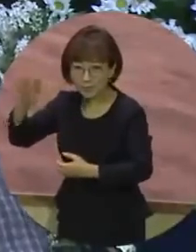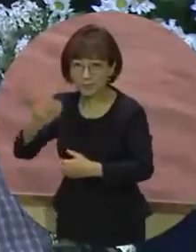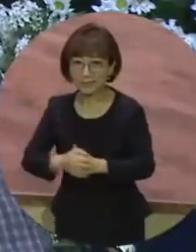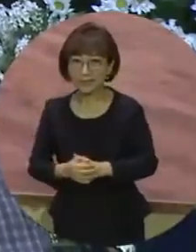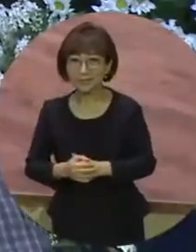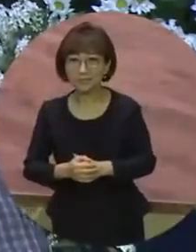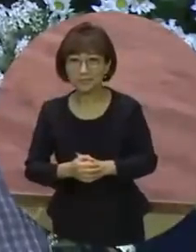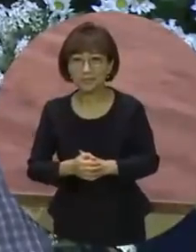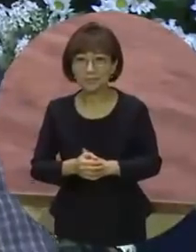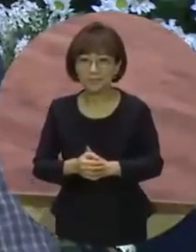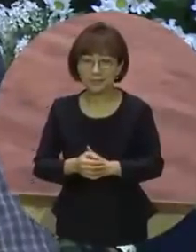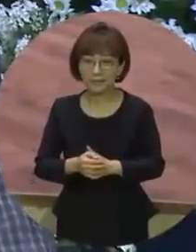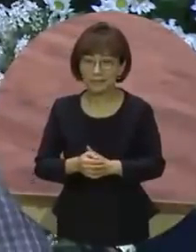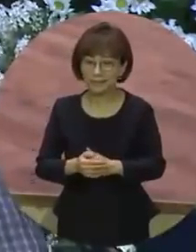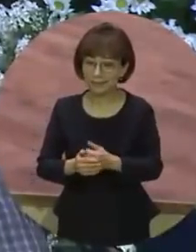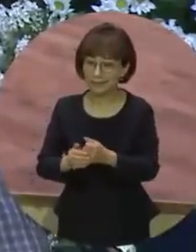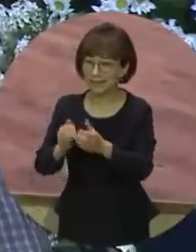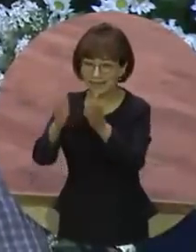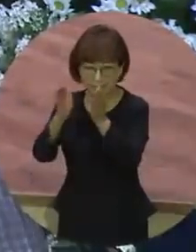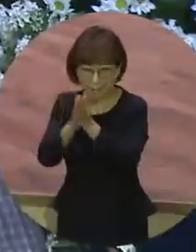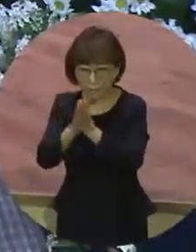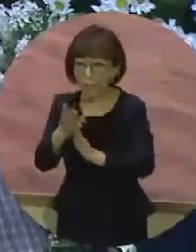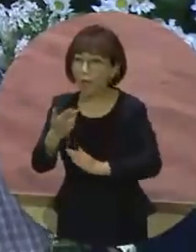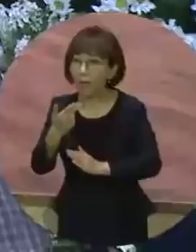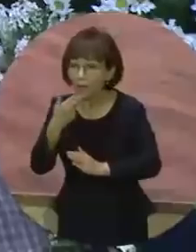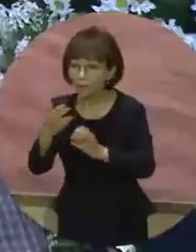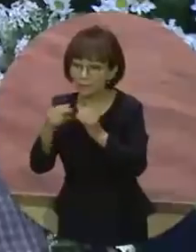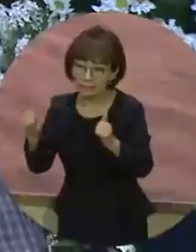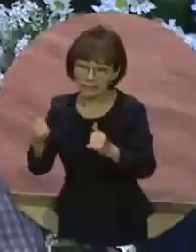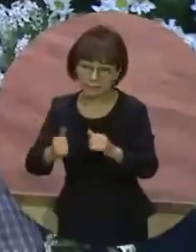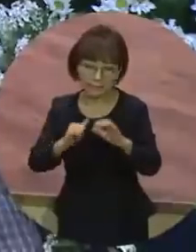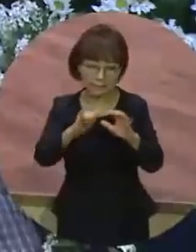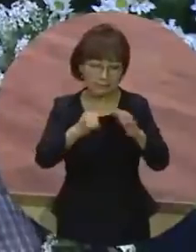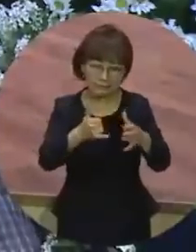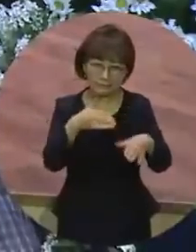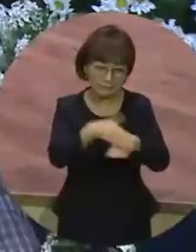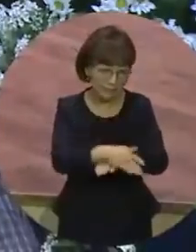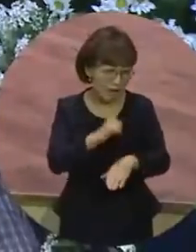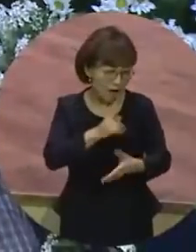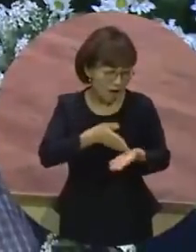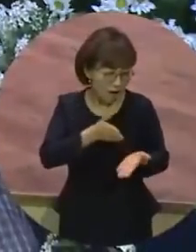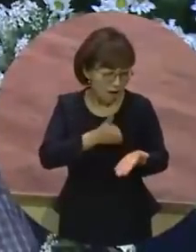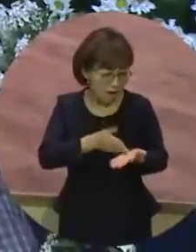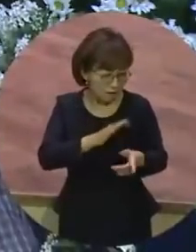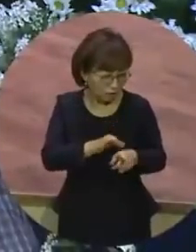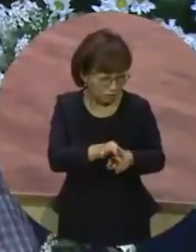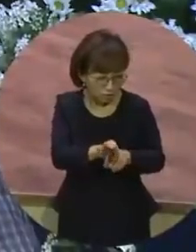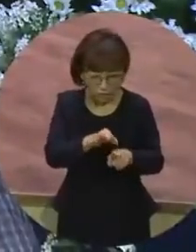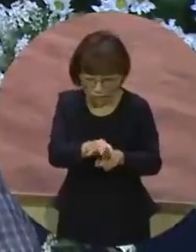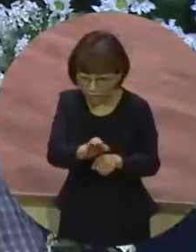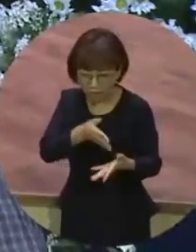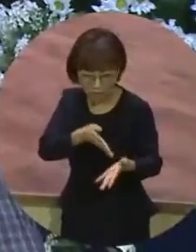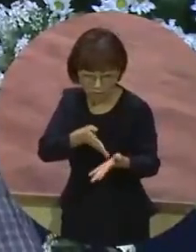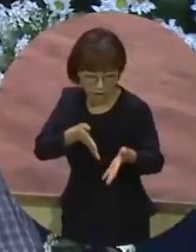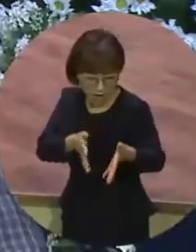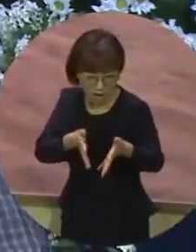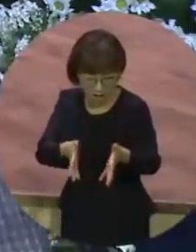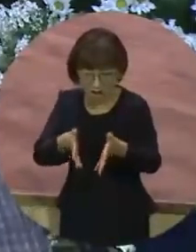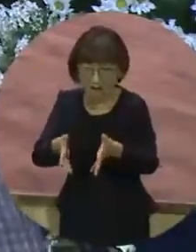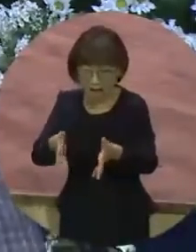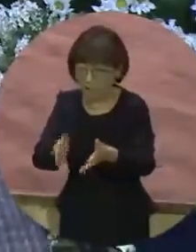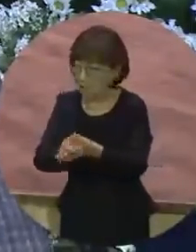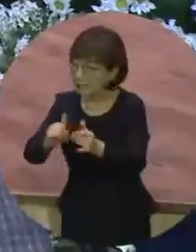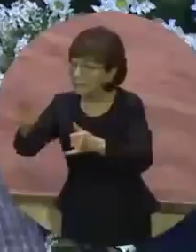인본주의 쓰고 막 이 말 저 말 막 세상 말 온갖 수단 기도 안 하는 사람이 하나님과 소통이 안 되니까 사람과